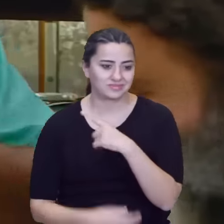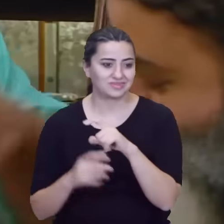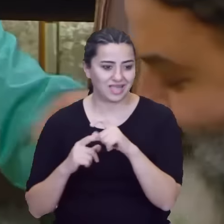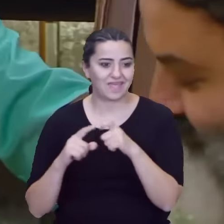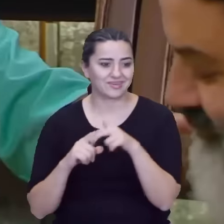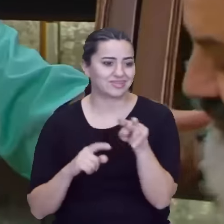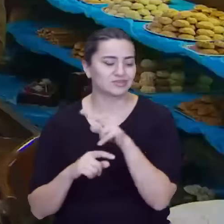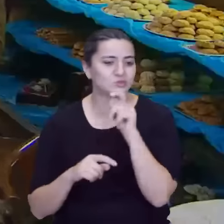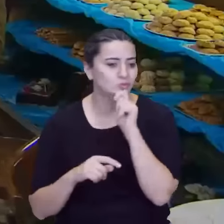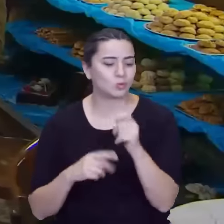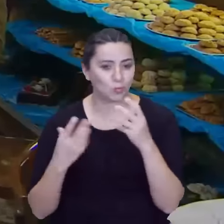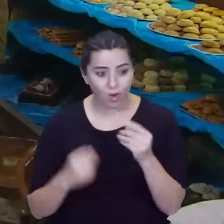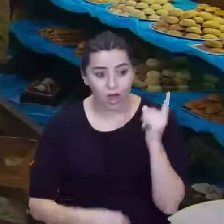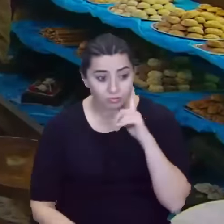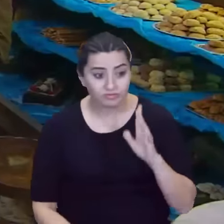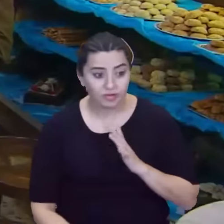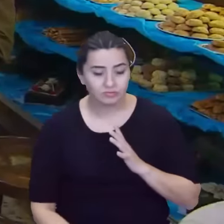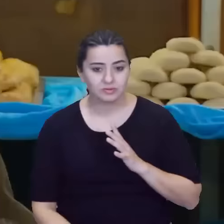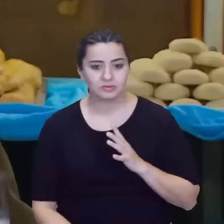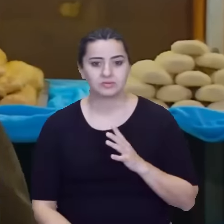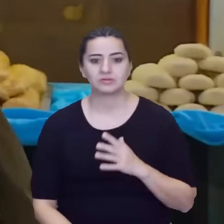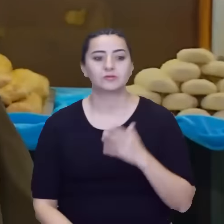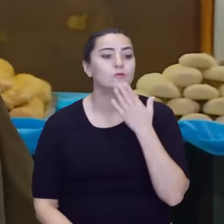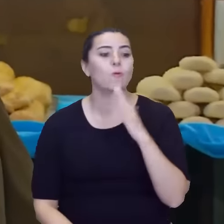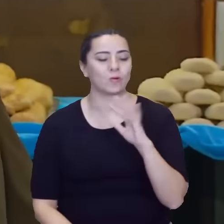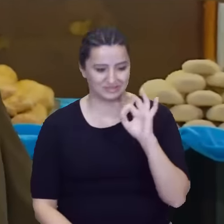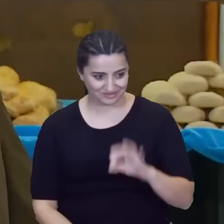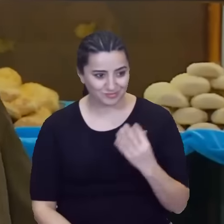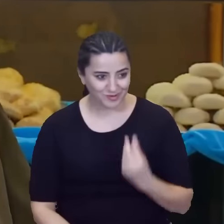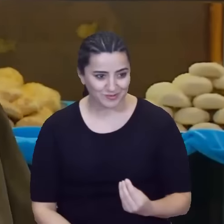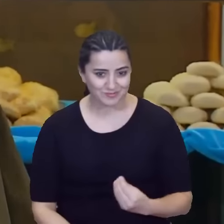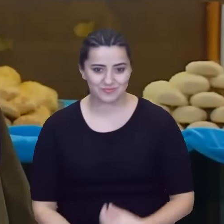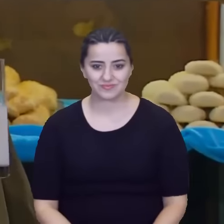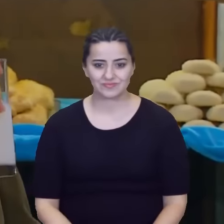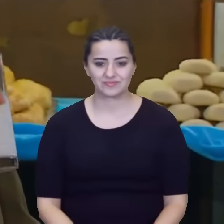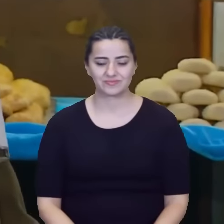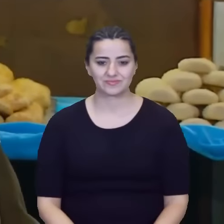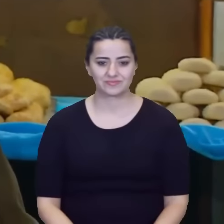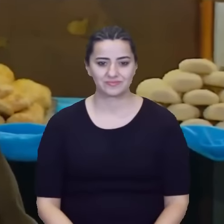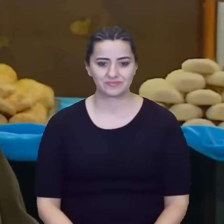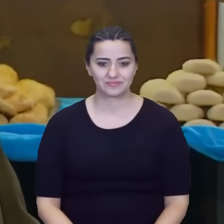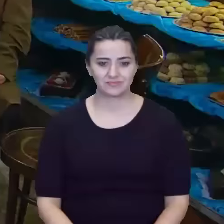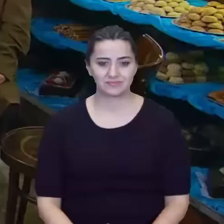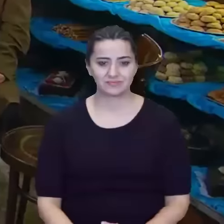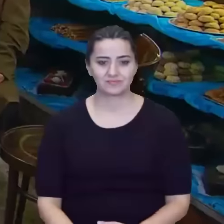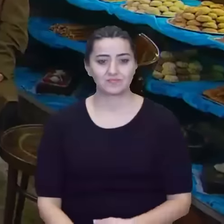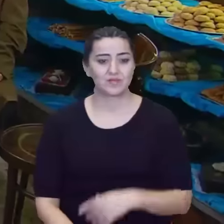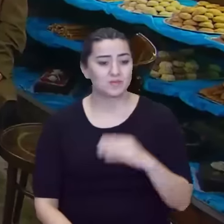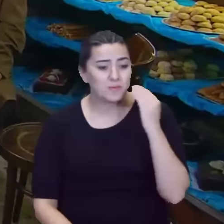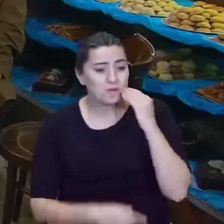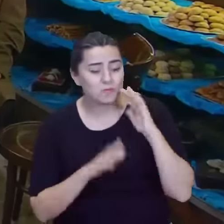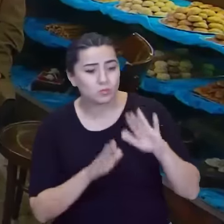Şahin'le iyi konuşsa özledik. Haberin var mı? Yok, ama şimdi oldu. Susmuş, sütünü yudumluyor. Dur